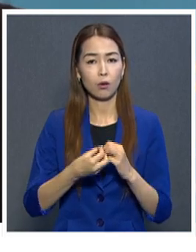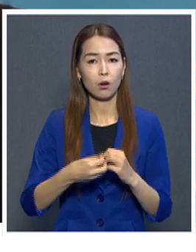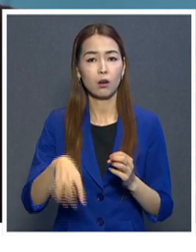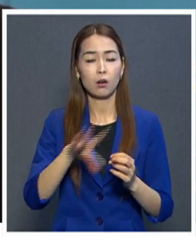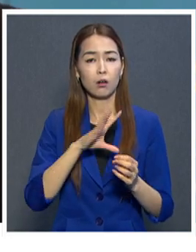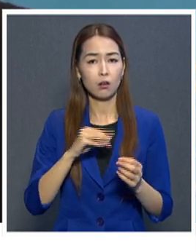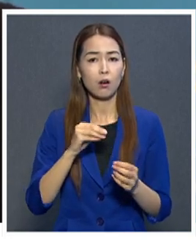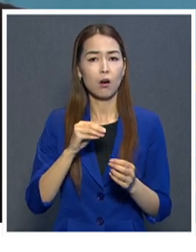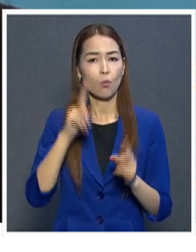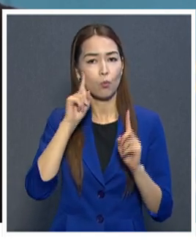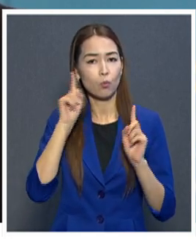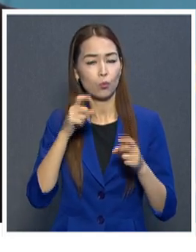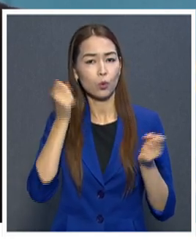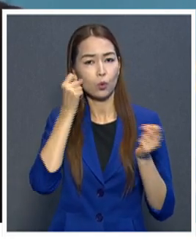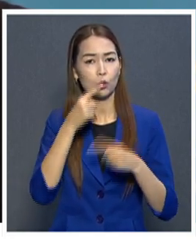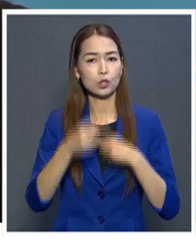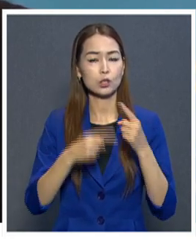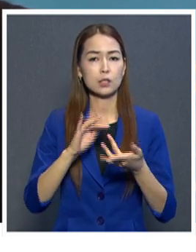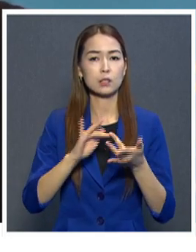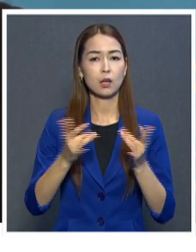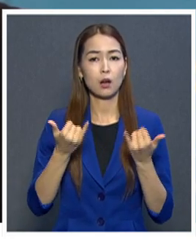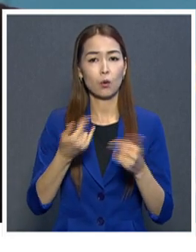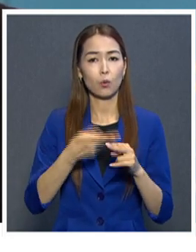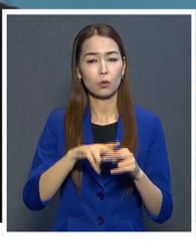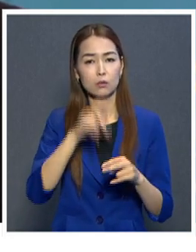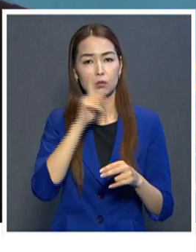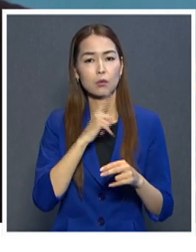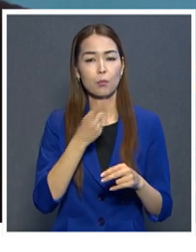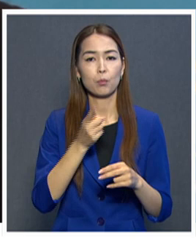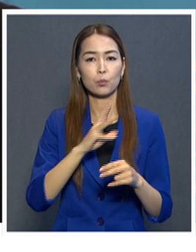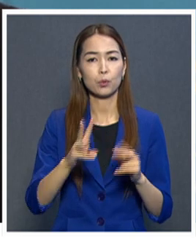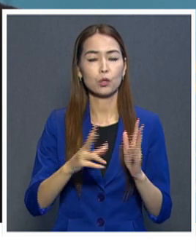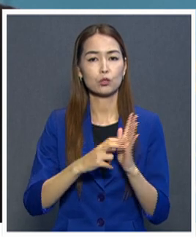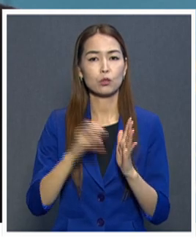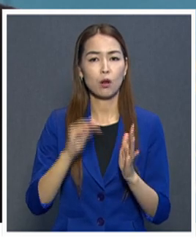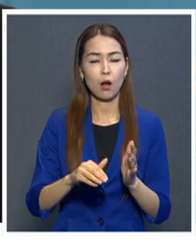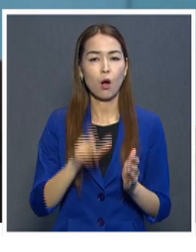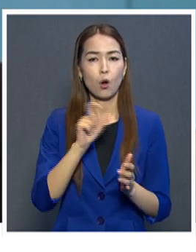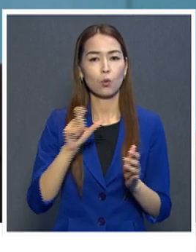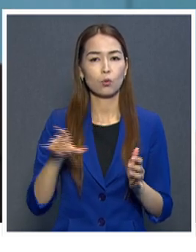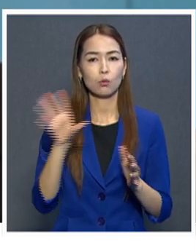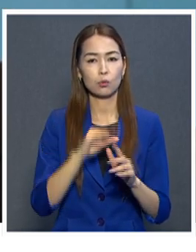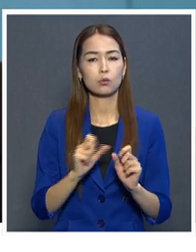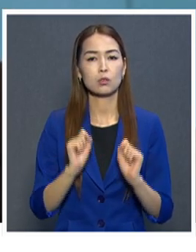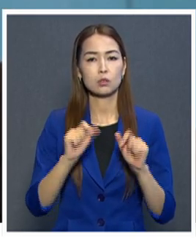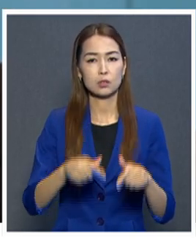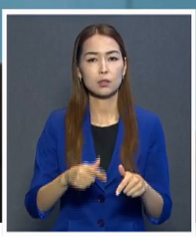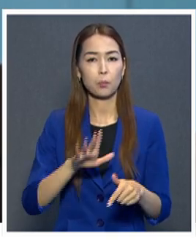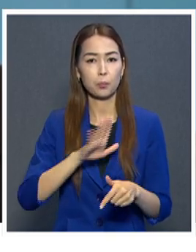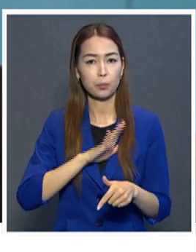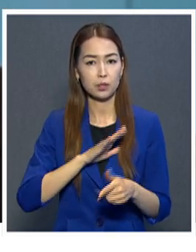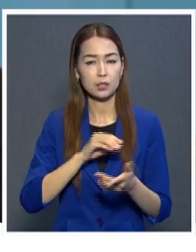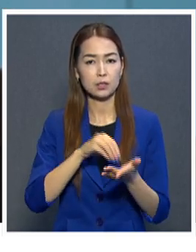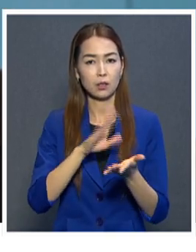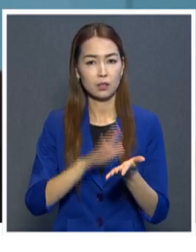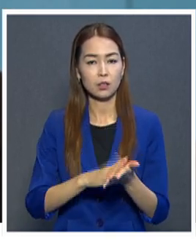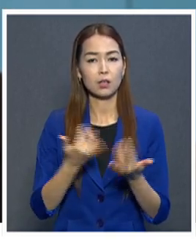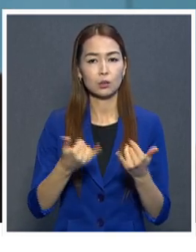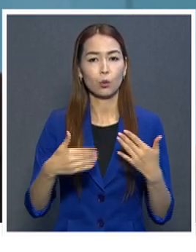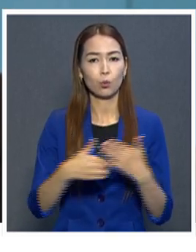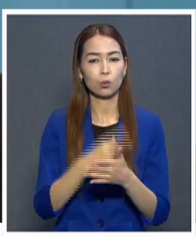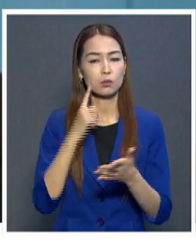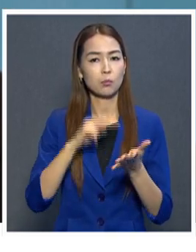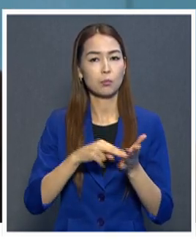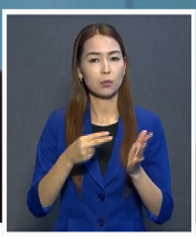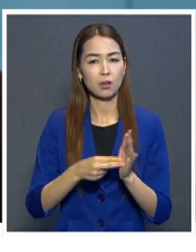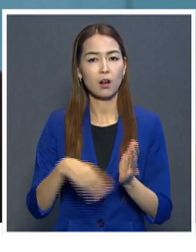арқылы білуге де болады. Бір ай көлемінде 1800-ден астам азаматты қабылдадық. Осы бастаманы